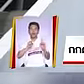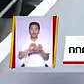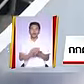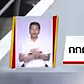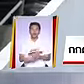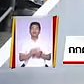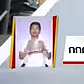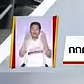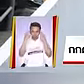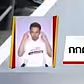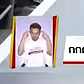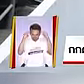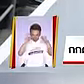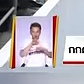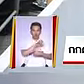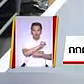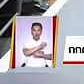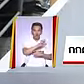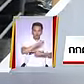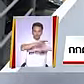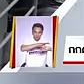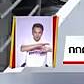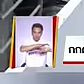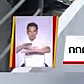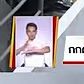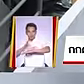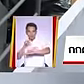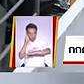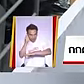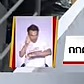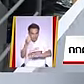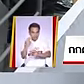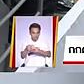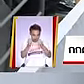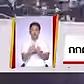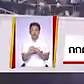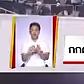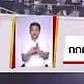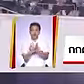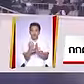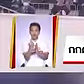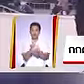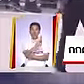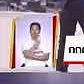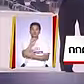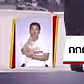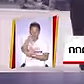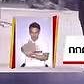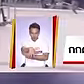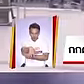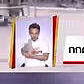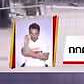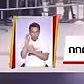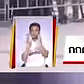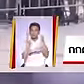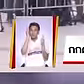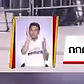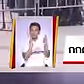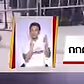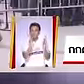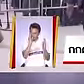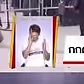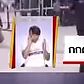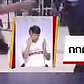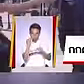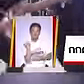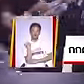ามว่านายกรัฐมนตรีจะเป็นส.ส.หรือไม่ก็ได้โดยระหว่าง5ปีแรกนั้นให้รัฐสภานั้นให้ความเห็นชอบบุคคลซึ่งสมควร